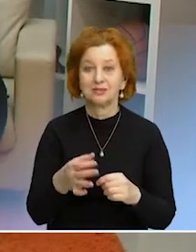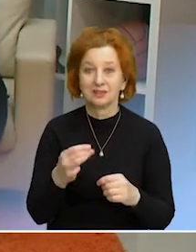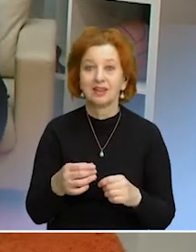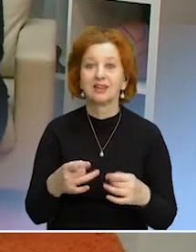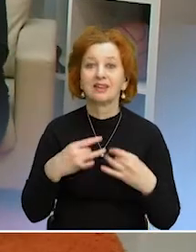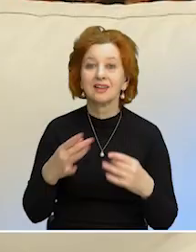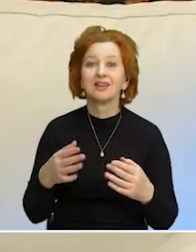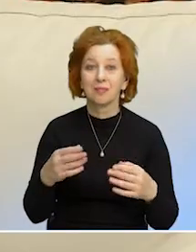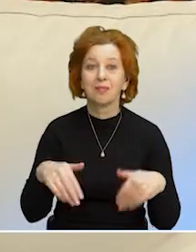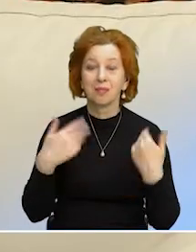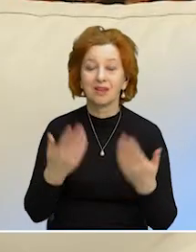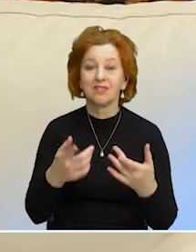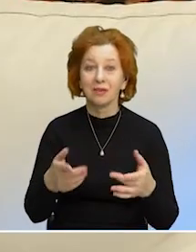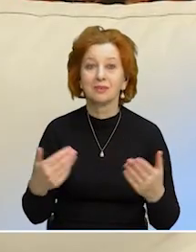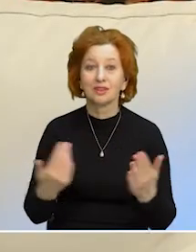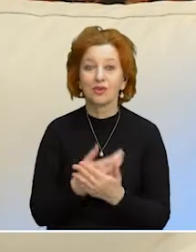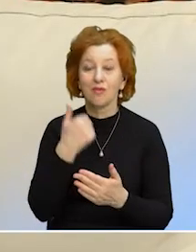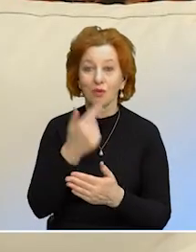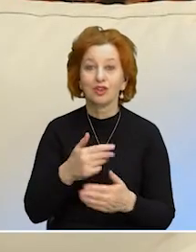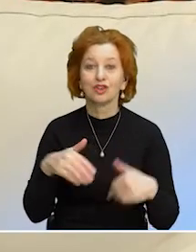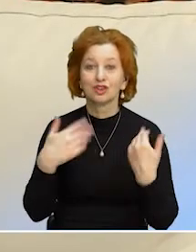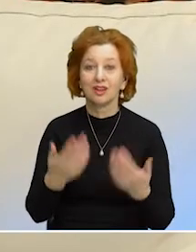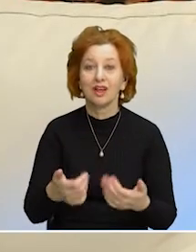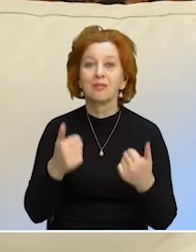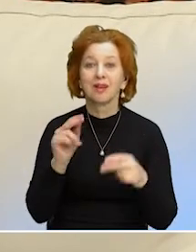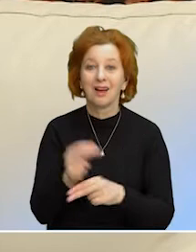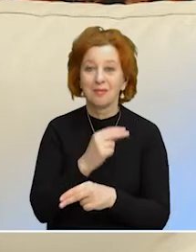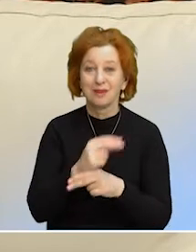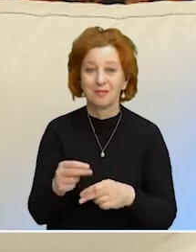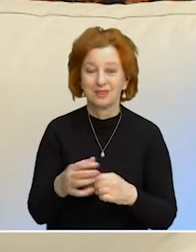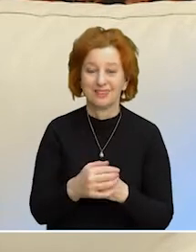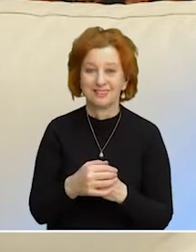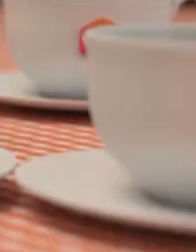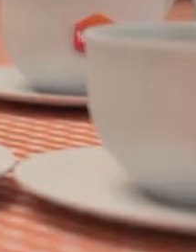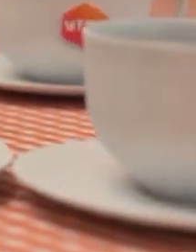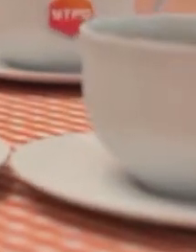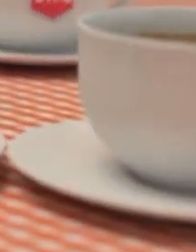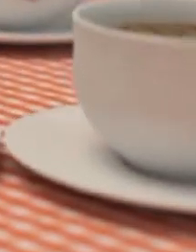наступающим Новым годом. Дорогие ростовчане, поздравляем вас с Новым годом. Желаем вам хорошего капремонта.